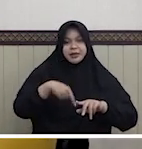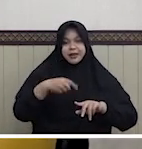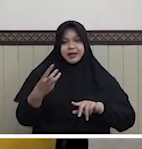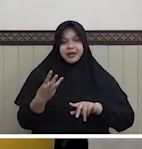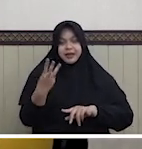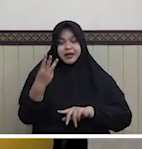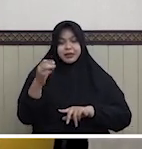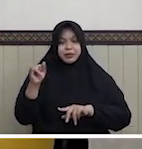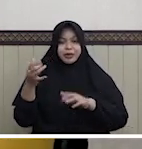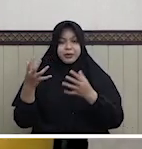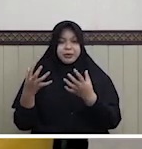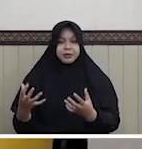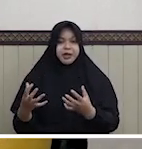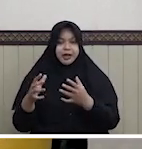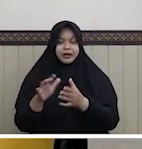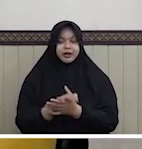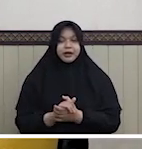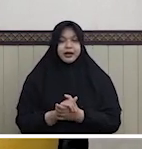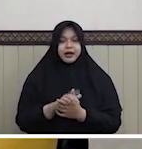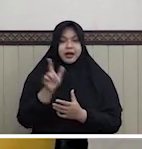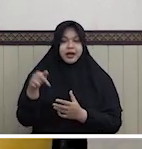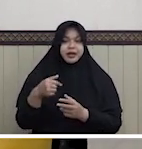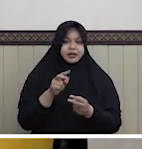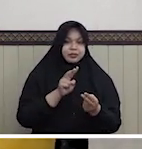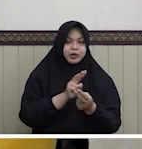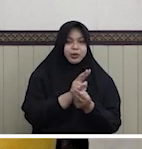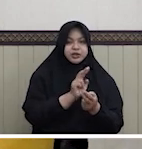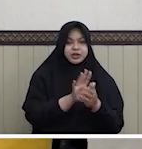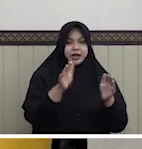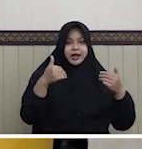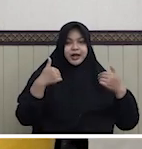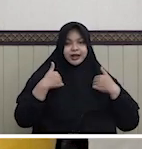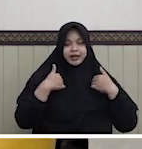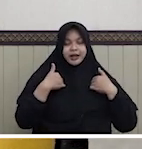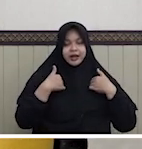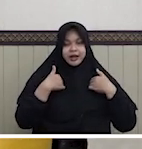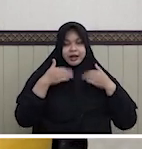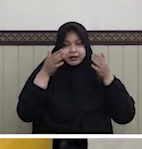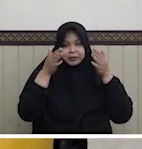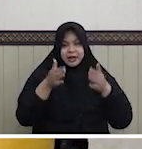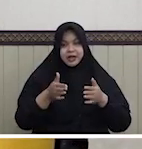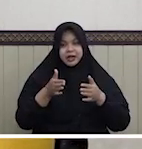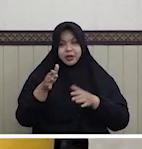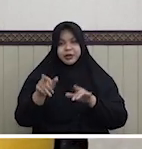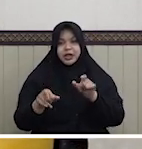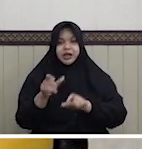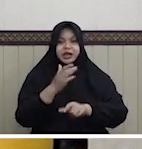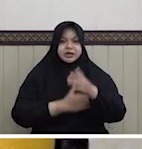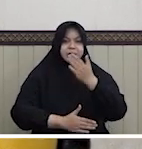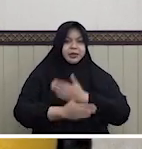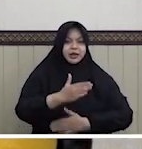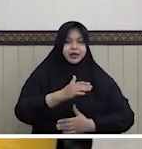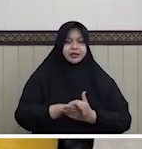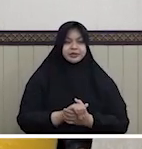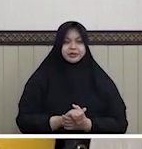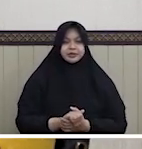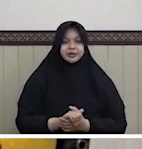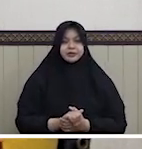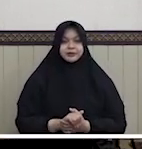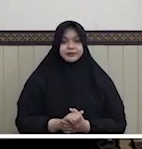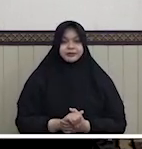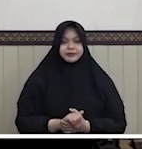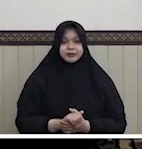sebagai pemberat atas pemerkosaan yang terjadi pada kawan-kawan penyandang